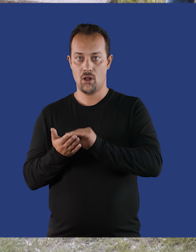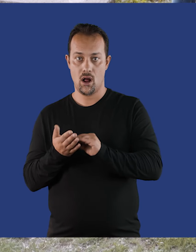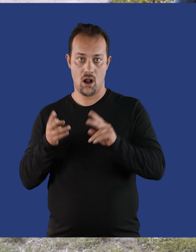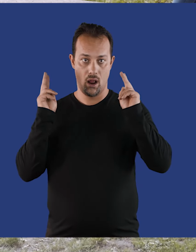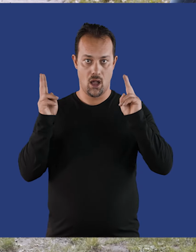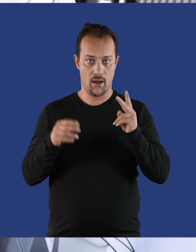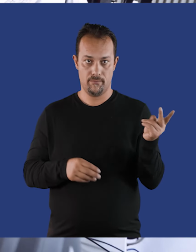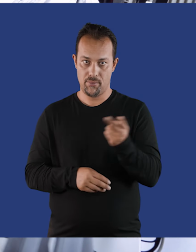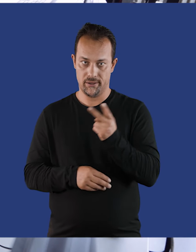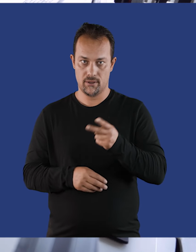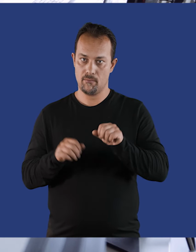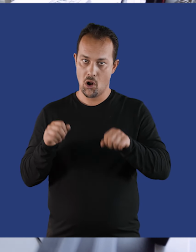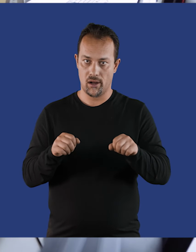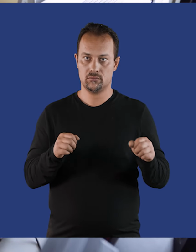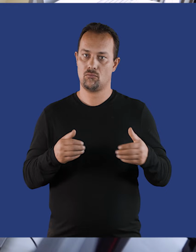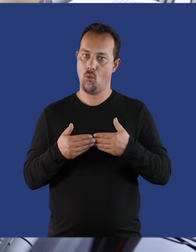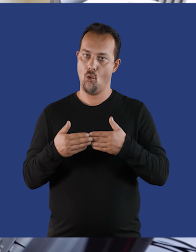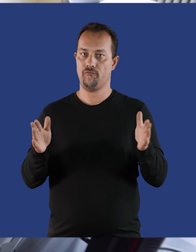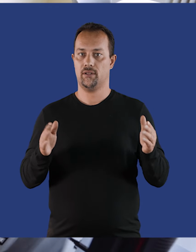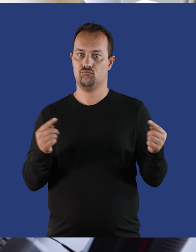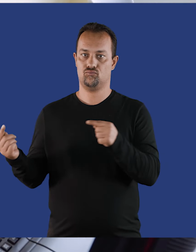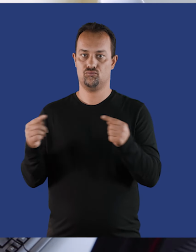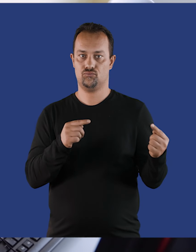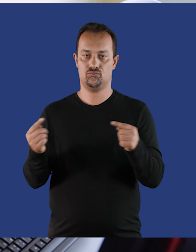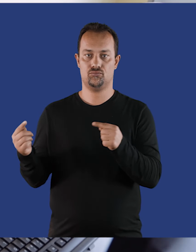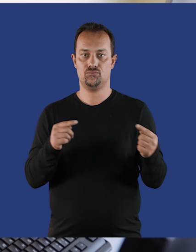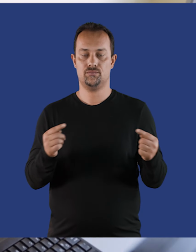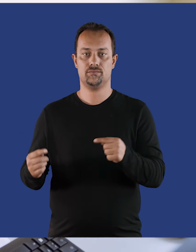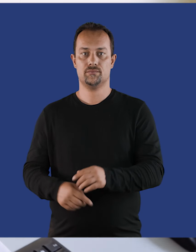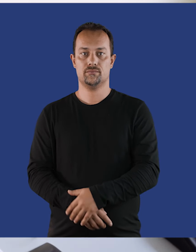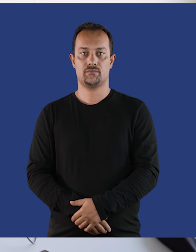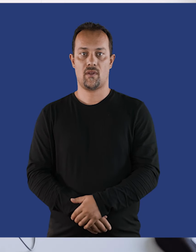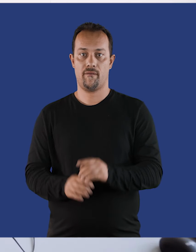Die Schüler und Lehrer stehen diesen neuen Möglichkeiten aufgeschlossen gegenüber.